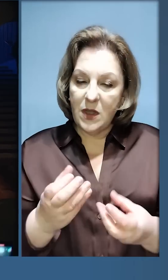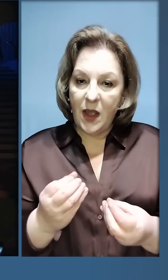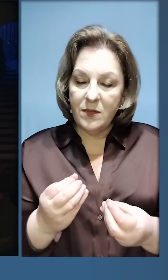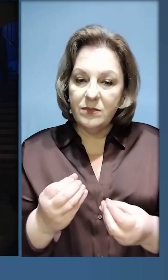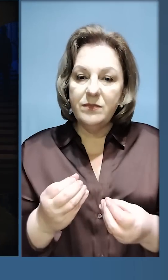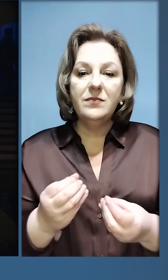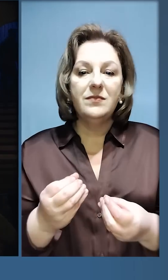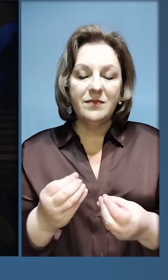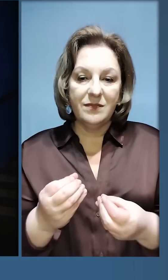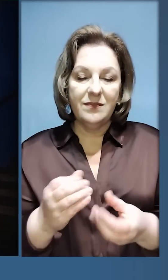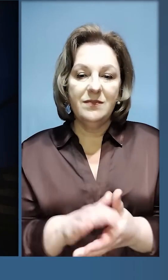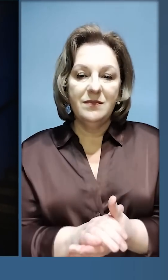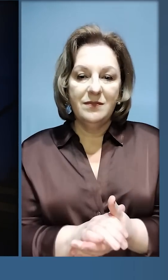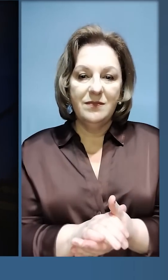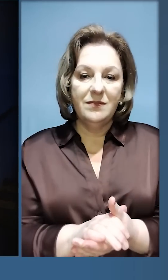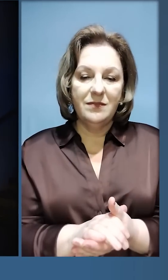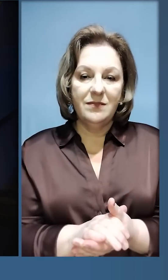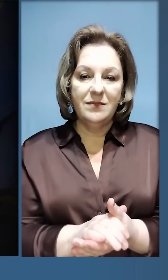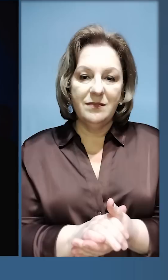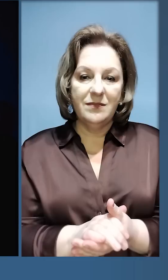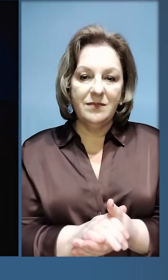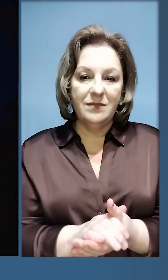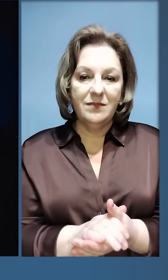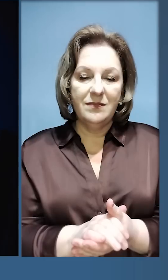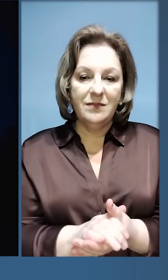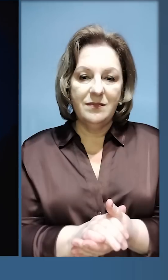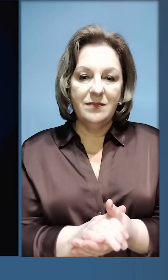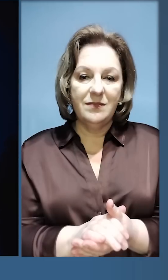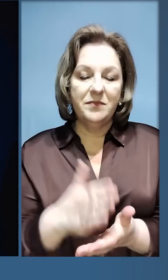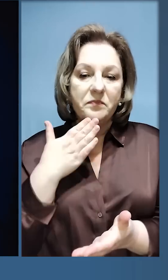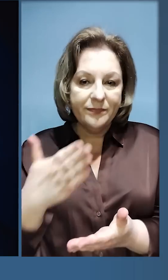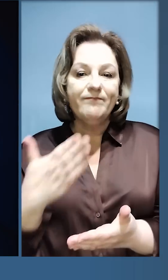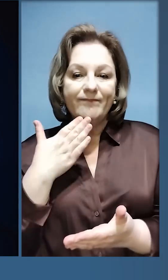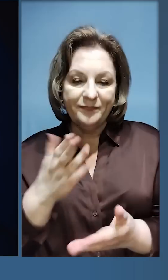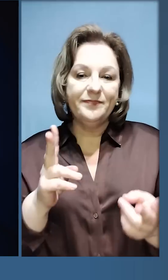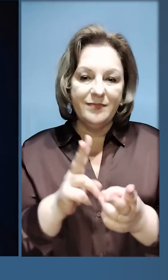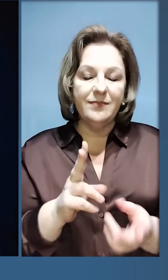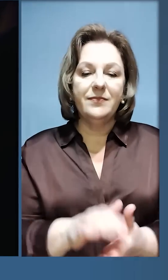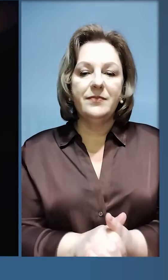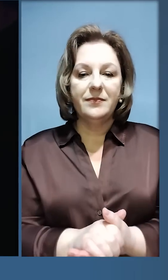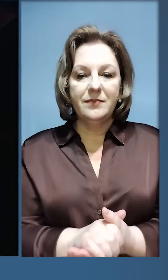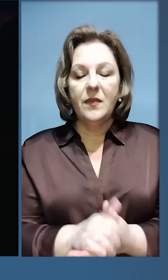Доброго дня. Nice to meet you. President, great pleasure to meet you. Thank you very much. Thank you so much.